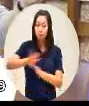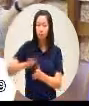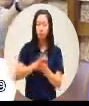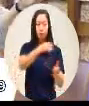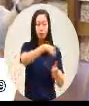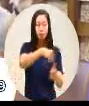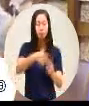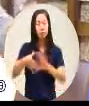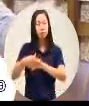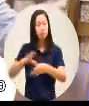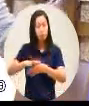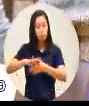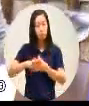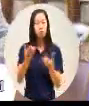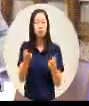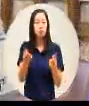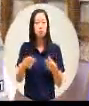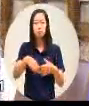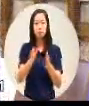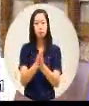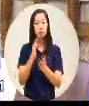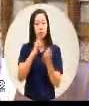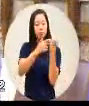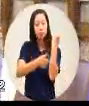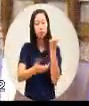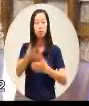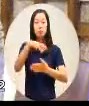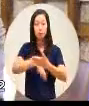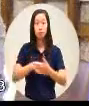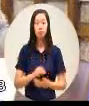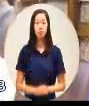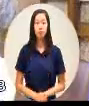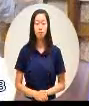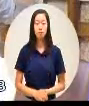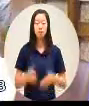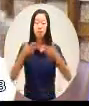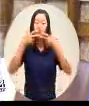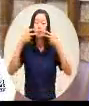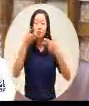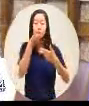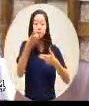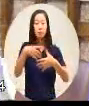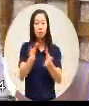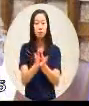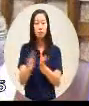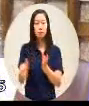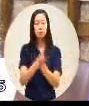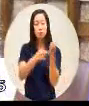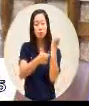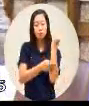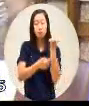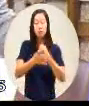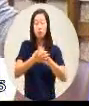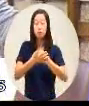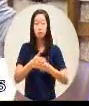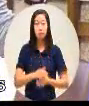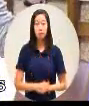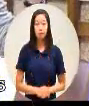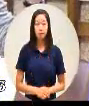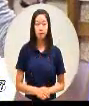文化应该法令定制。我们的主语考试就是因为宪法有保障，那现在